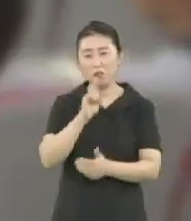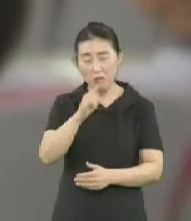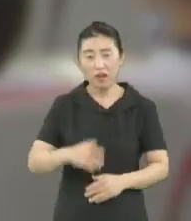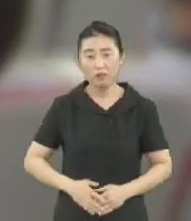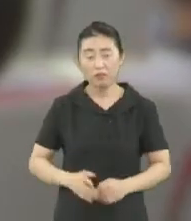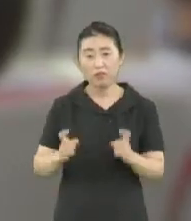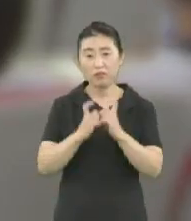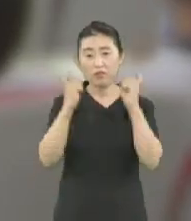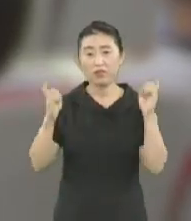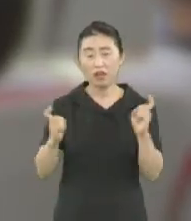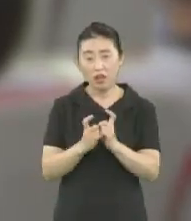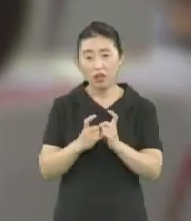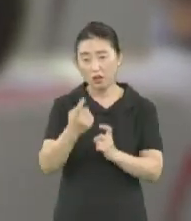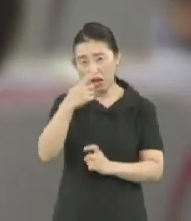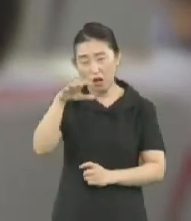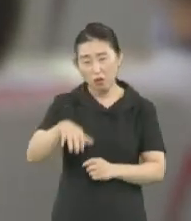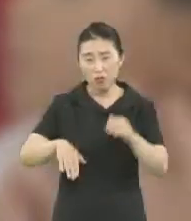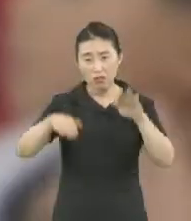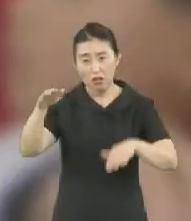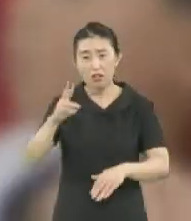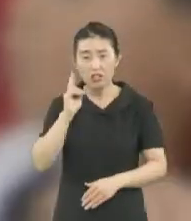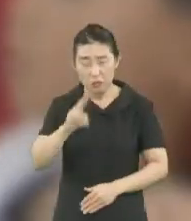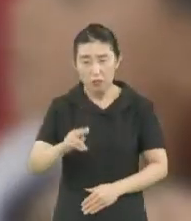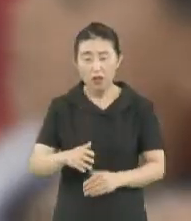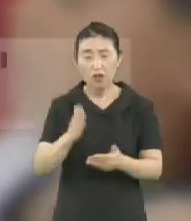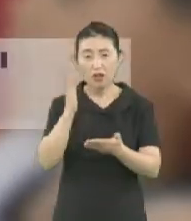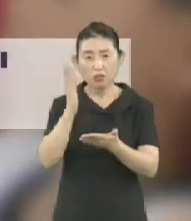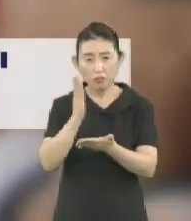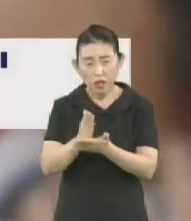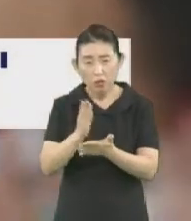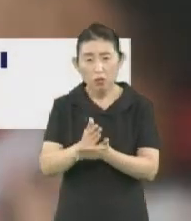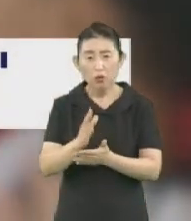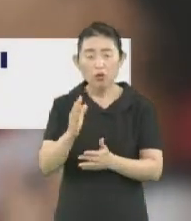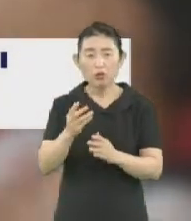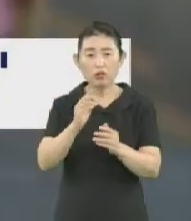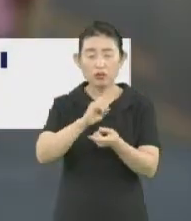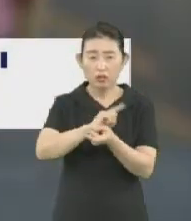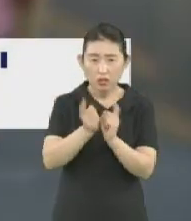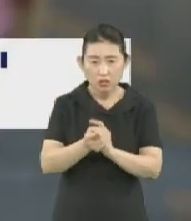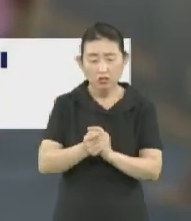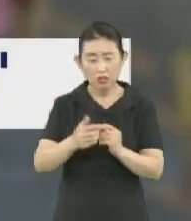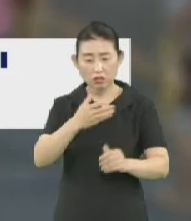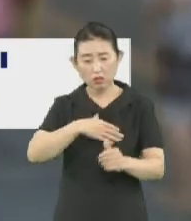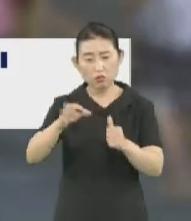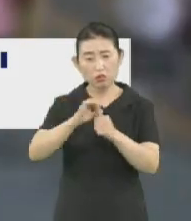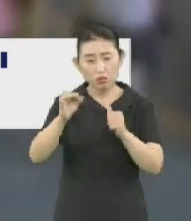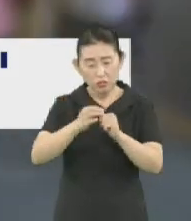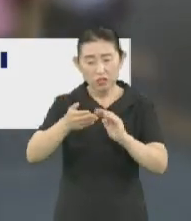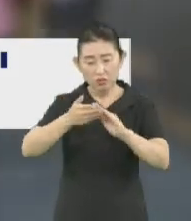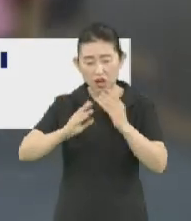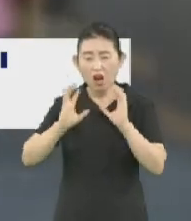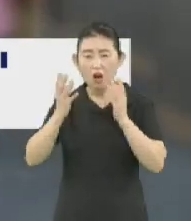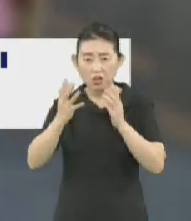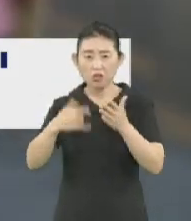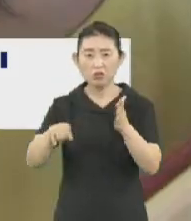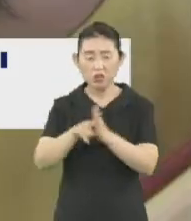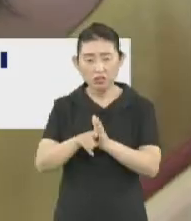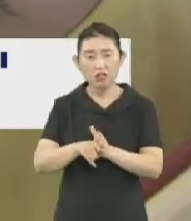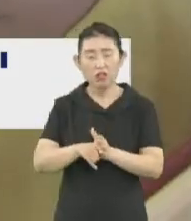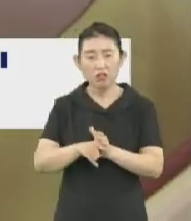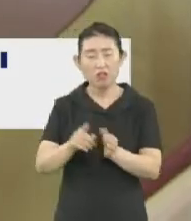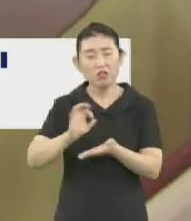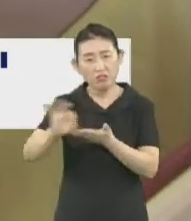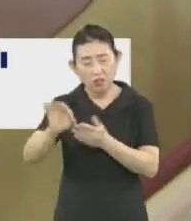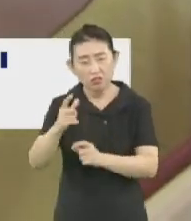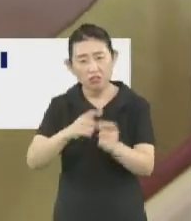사교육 격차가 커지는 상황에서 기초수급자나 차상위 가정 아이들의 학원비를 지원해주는 등 저소득층 어린이 지원 강화가